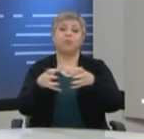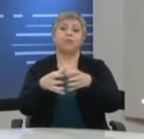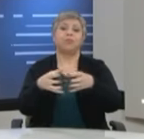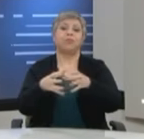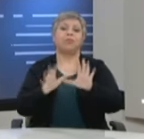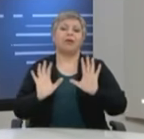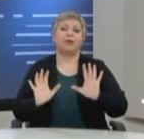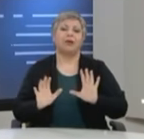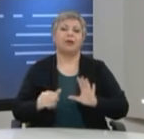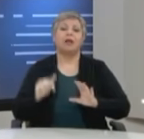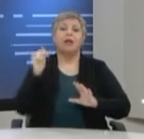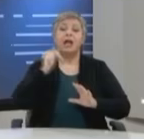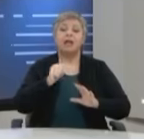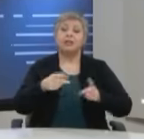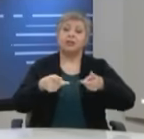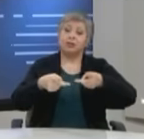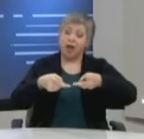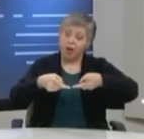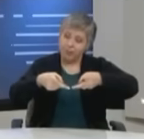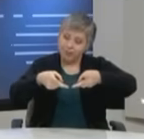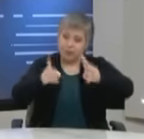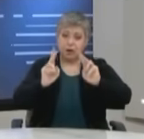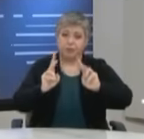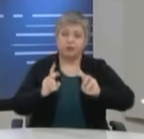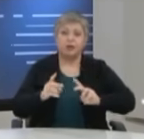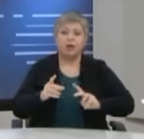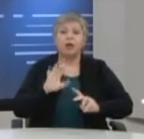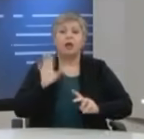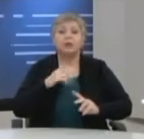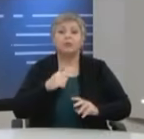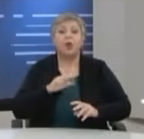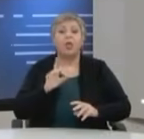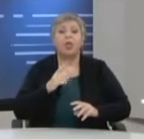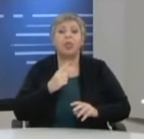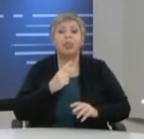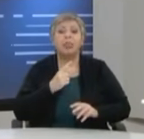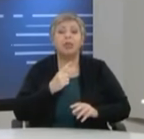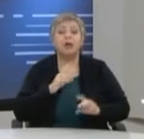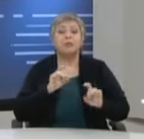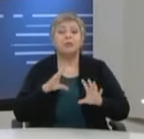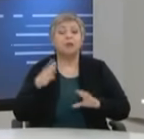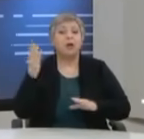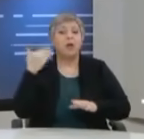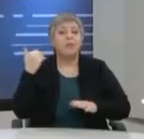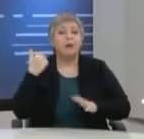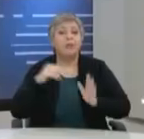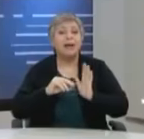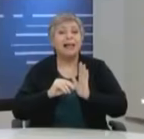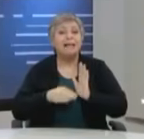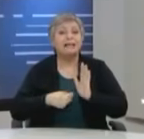πράσινο φως, το πράσινο φως, έρωντας την ισχύ της απόφασης του Βουκουρεστίου του